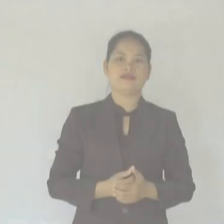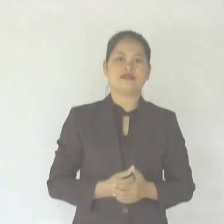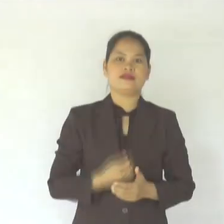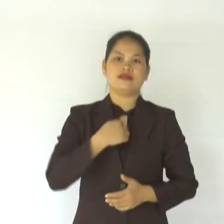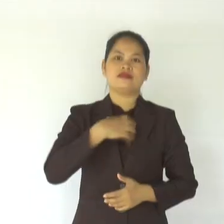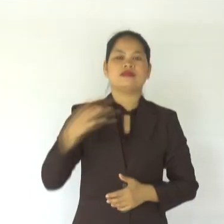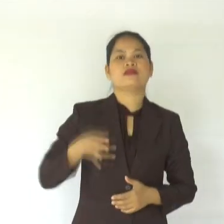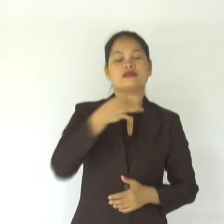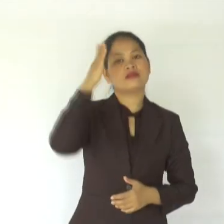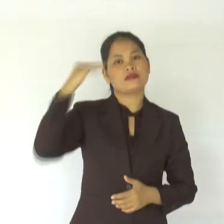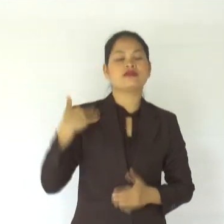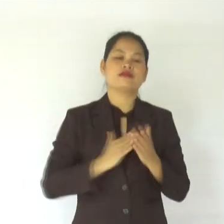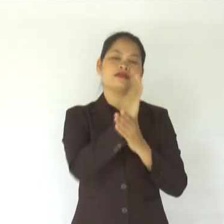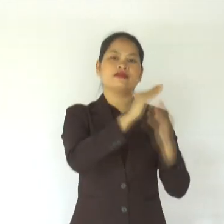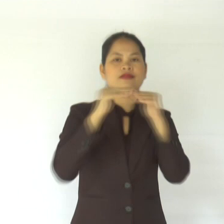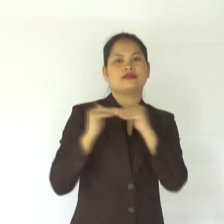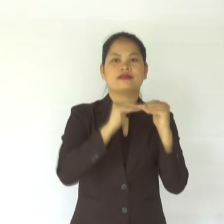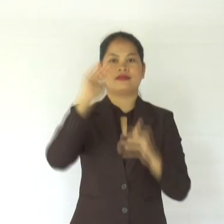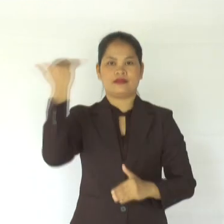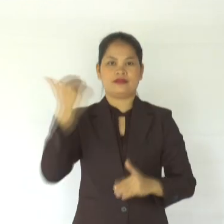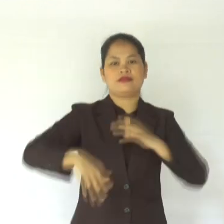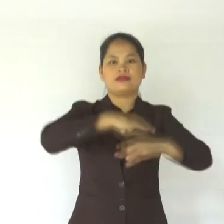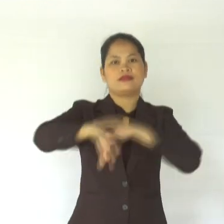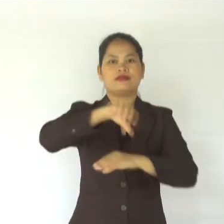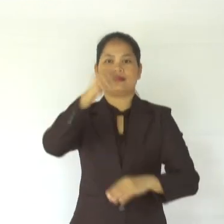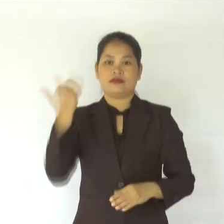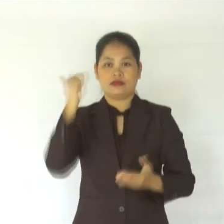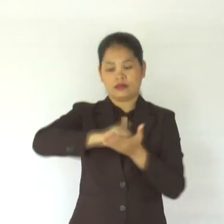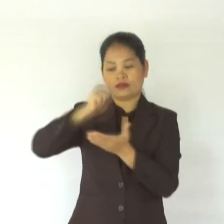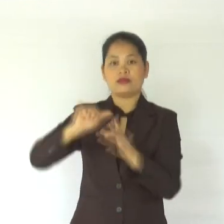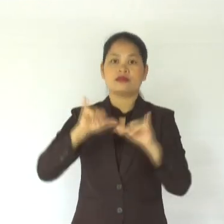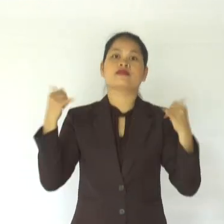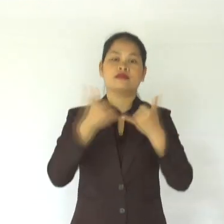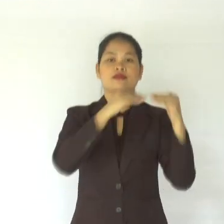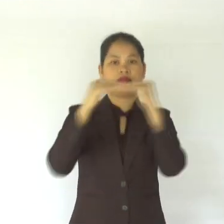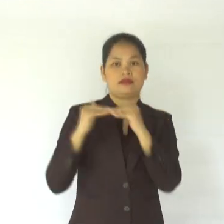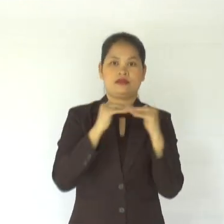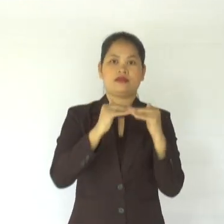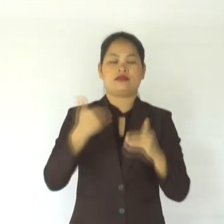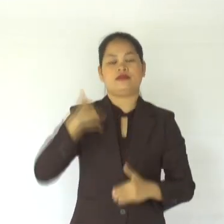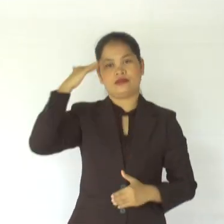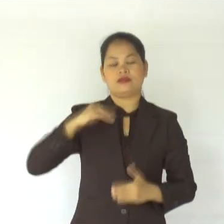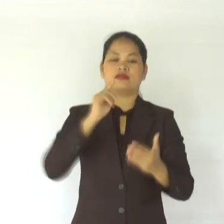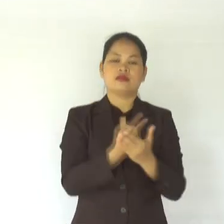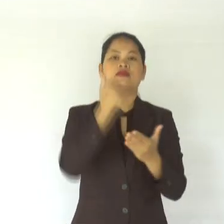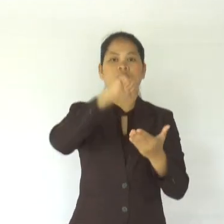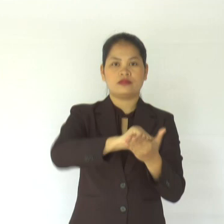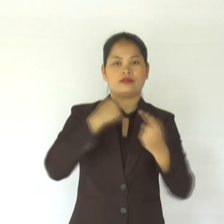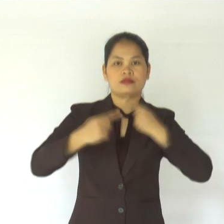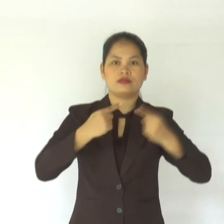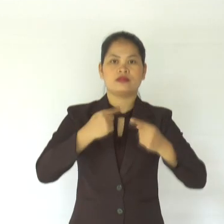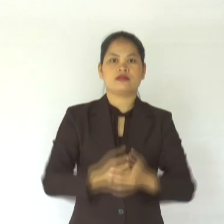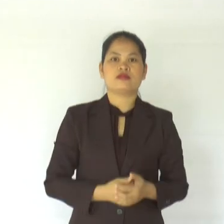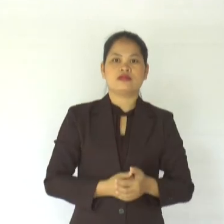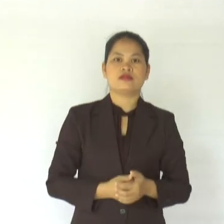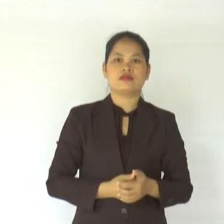Trong bạc thà, sợ trái có biến sất đôi của rõ đài. Cốc ca, ở xâm ra chất nơi không cụ xa. Trời tại miền ca